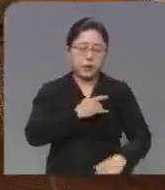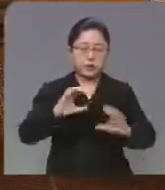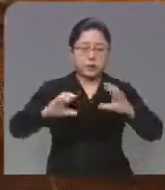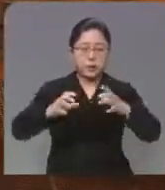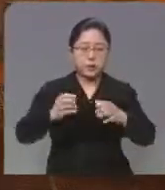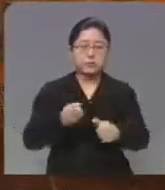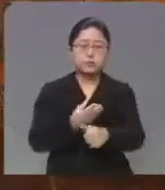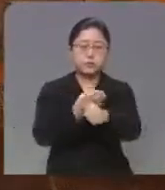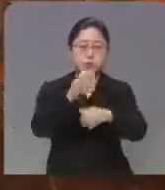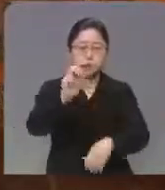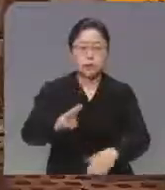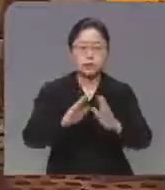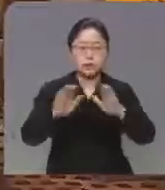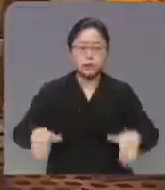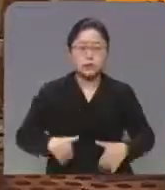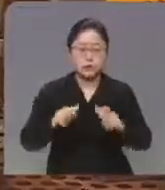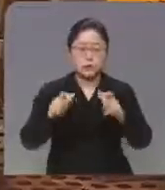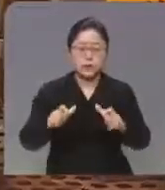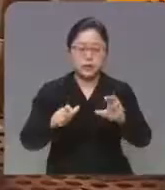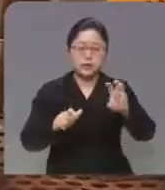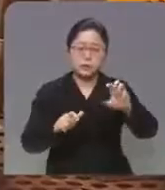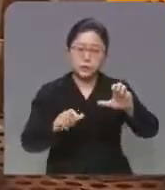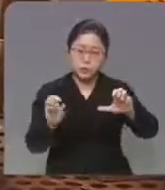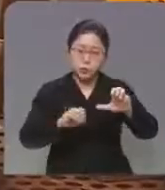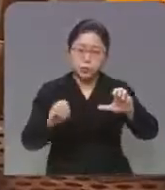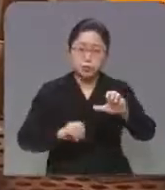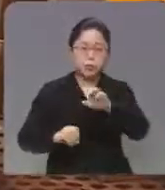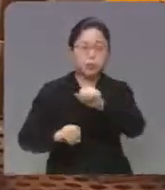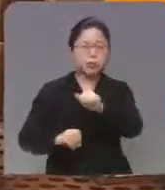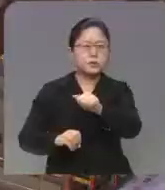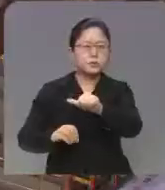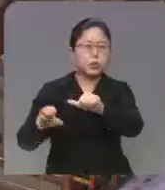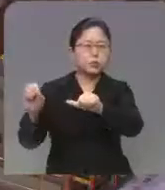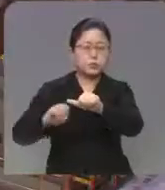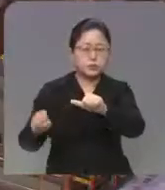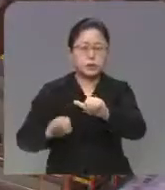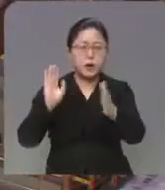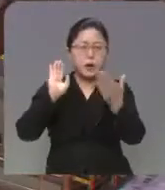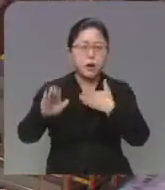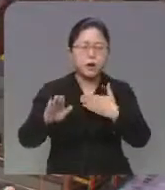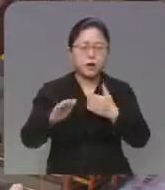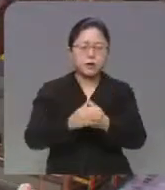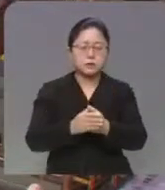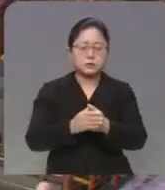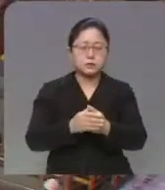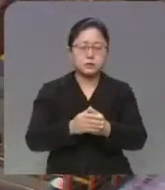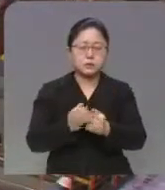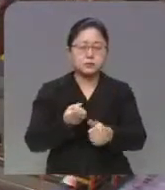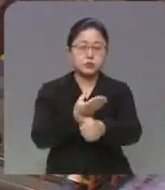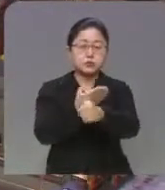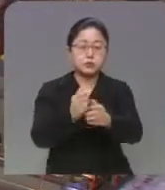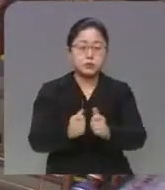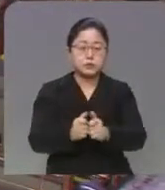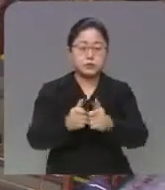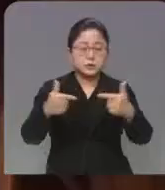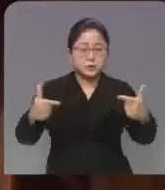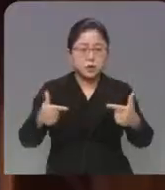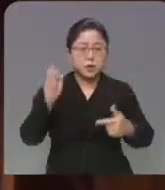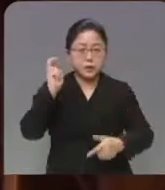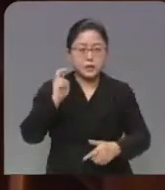수출 비중은 광주와 전남이 각각 35%와 55%. 향후 교역국 증가와 수출 시장 확대가